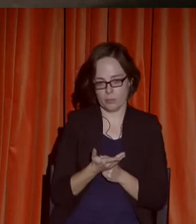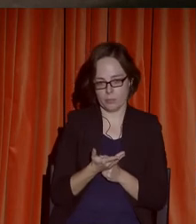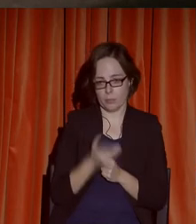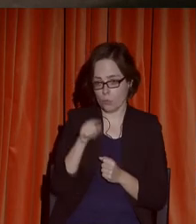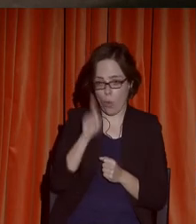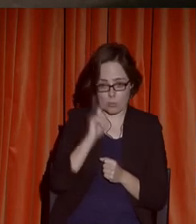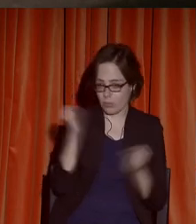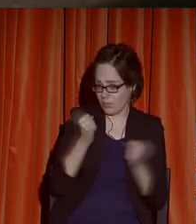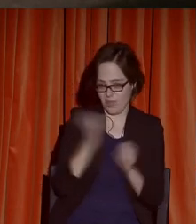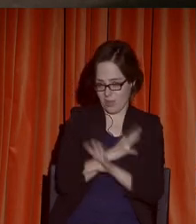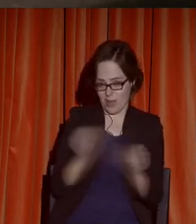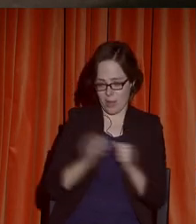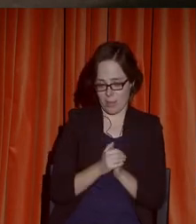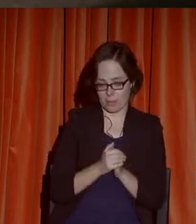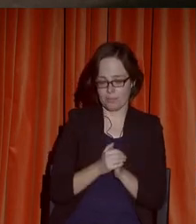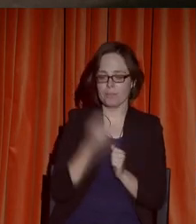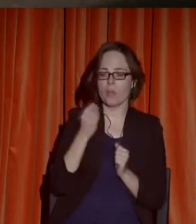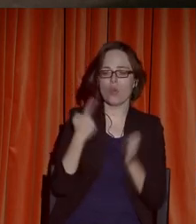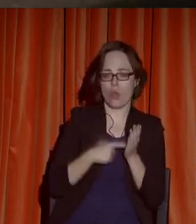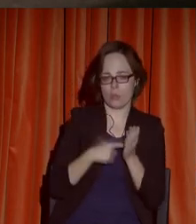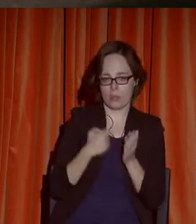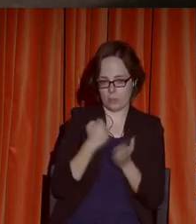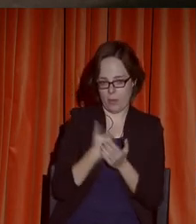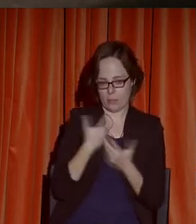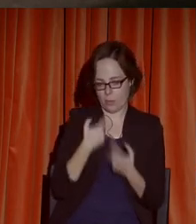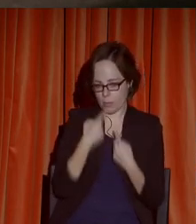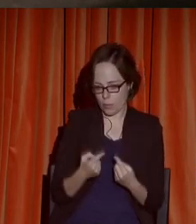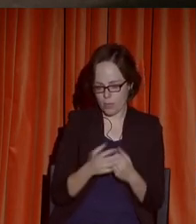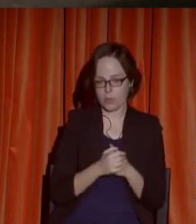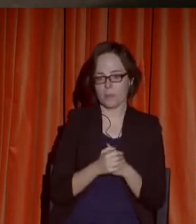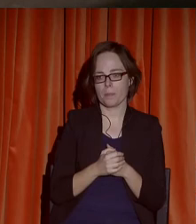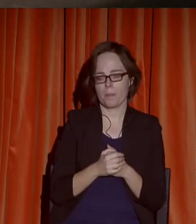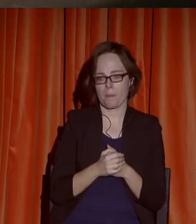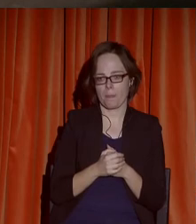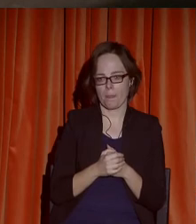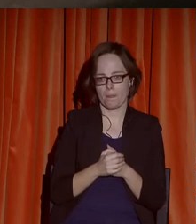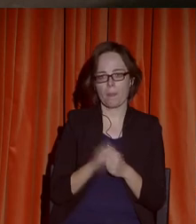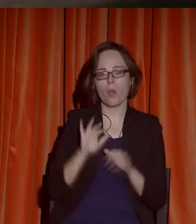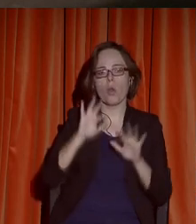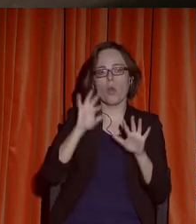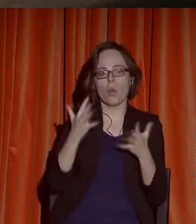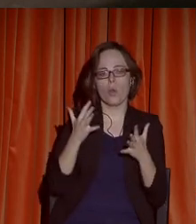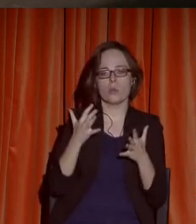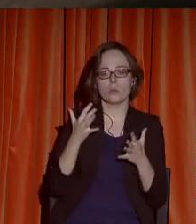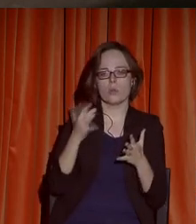I może ostatnia rzecz, o której chciałabym powiedzieć, bo to też jest istotne, to jest poziom strachu.